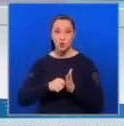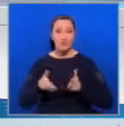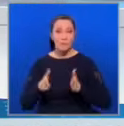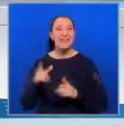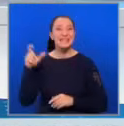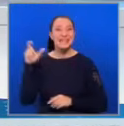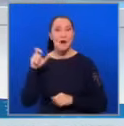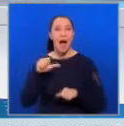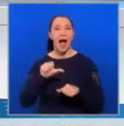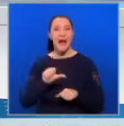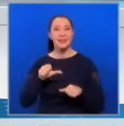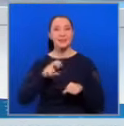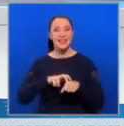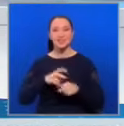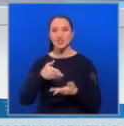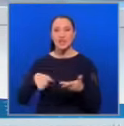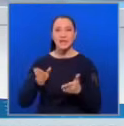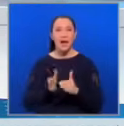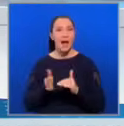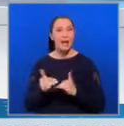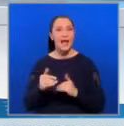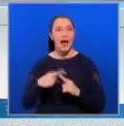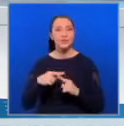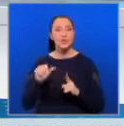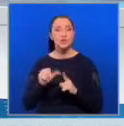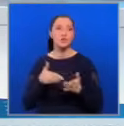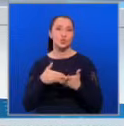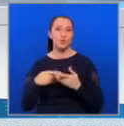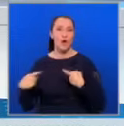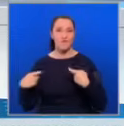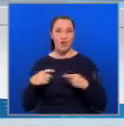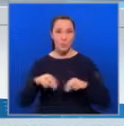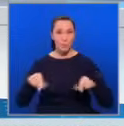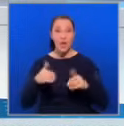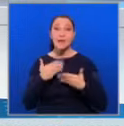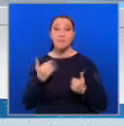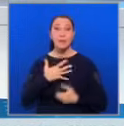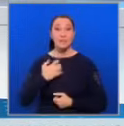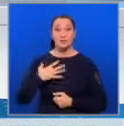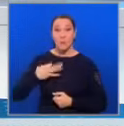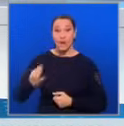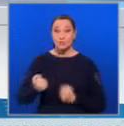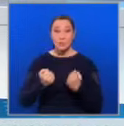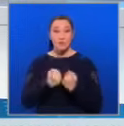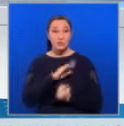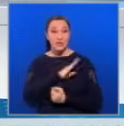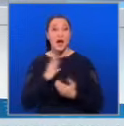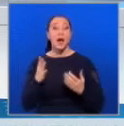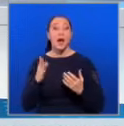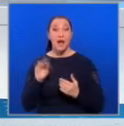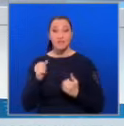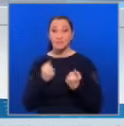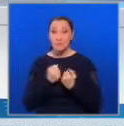път салах алдин в частта му край хань онис тъй като е бойно поле вече няма безопасно място в газа казват местните